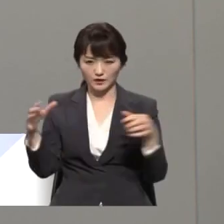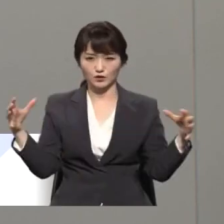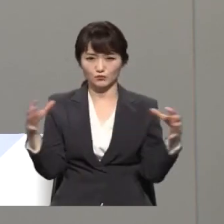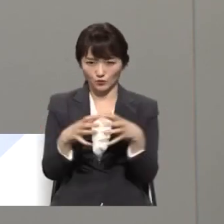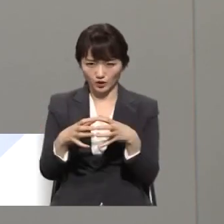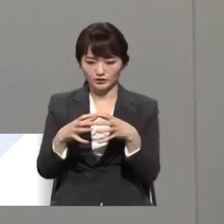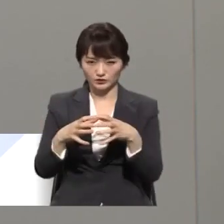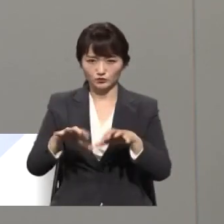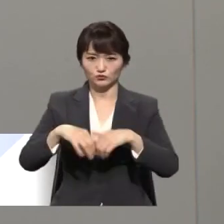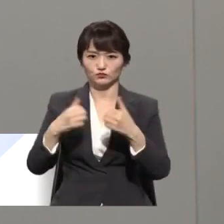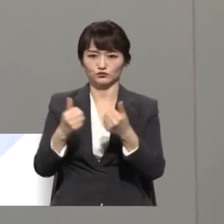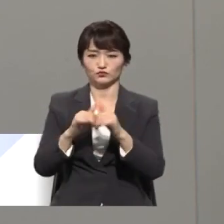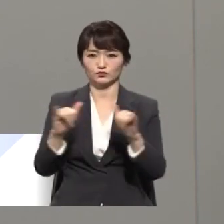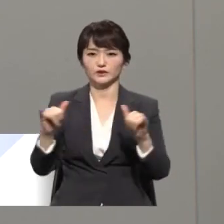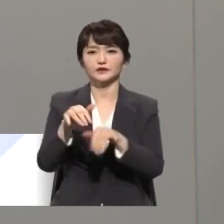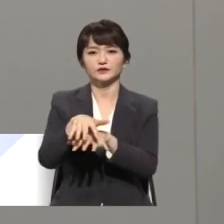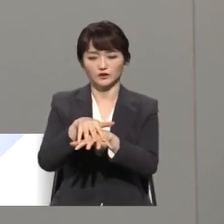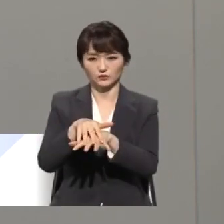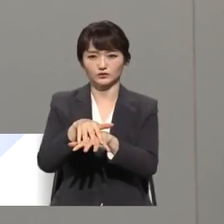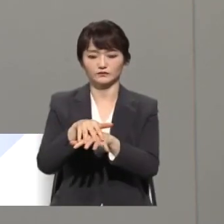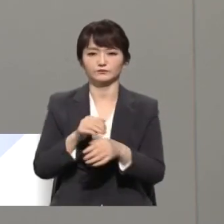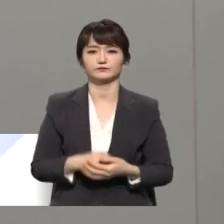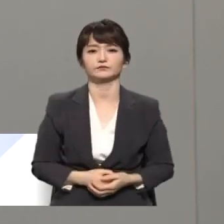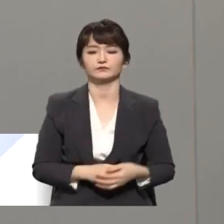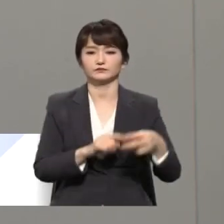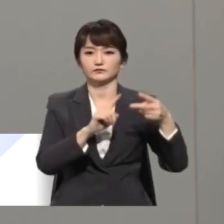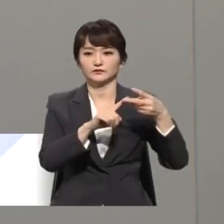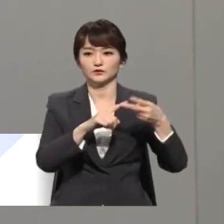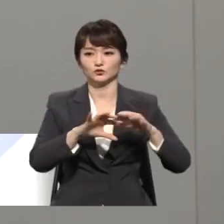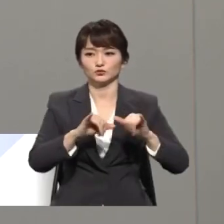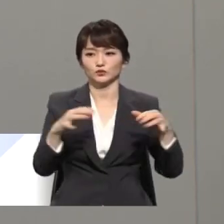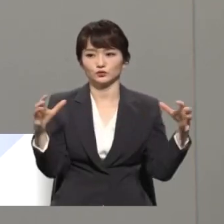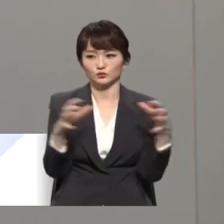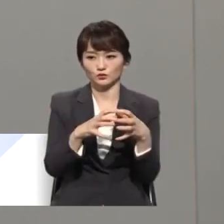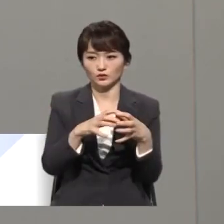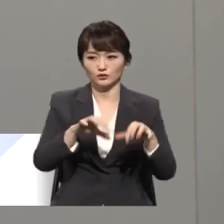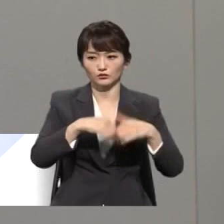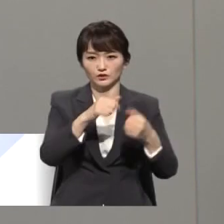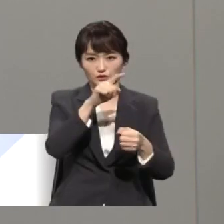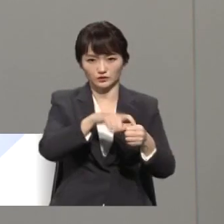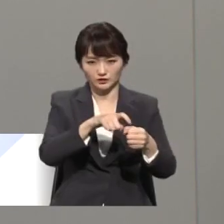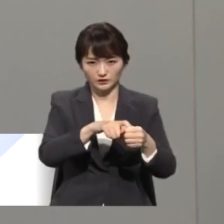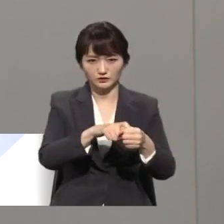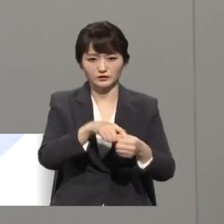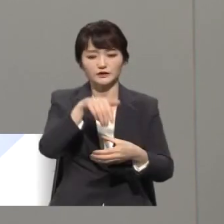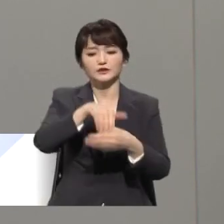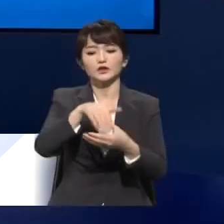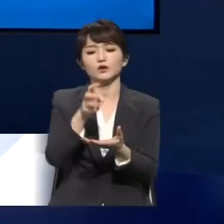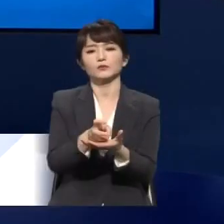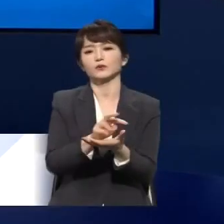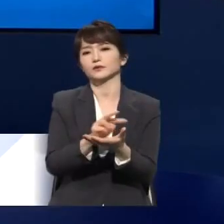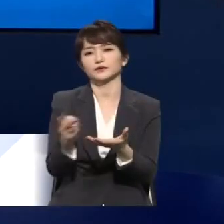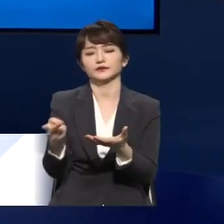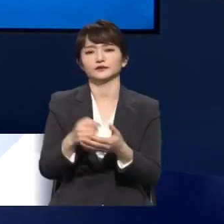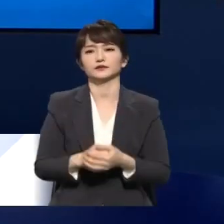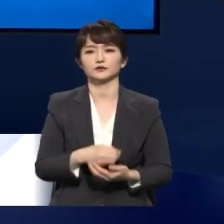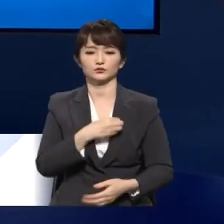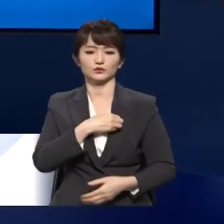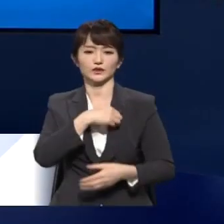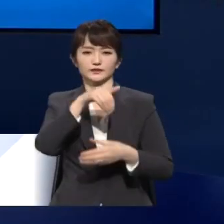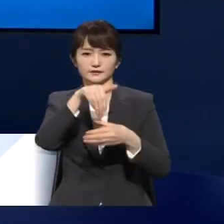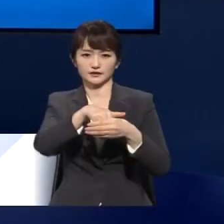구성하게 씁니다 둘째 국민통합 국회를 위해 선거 제도를 근본적으로 기억하겠습니다 국회의원